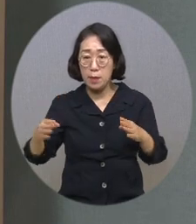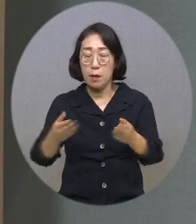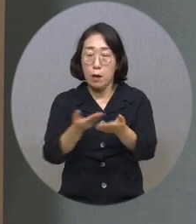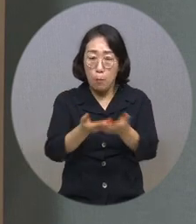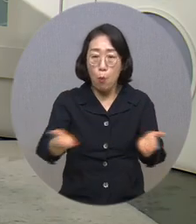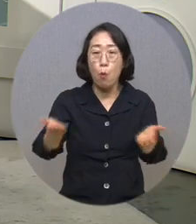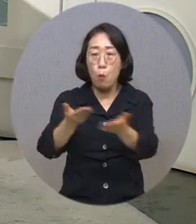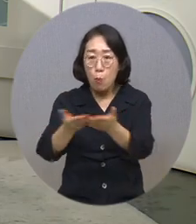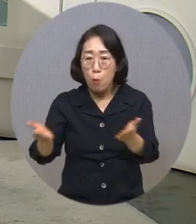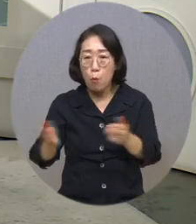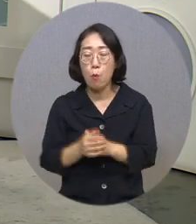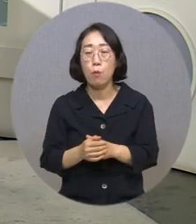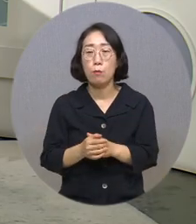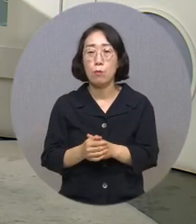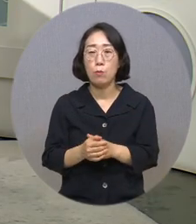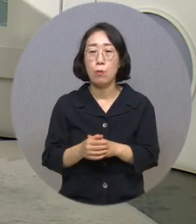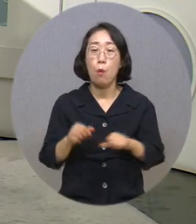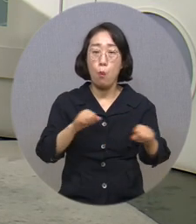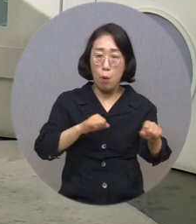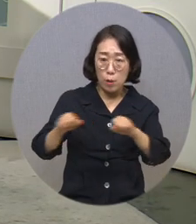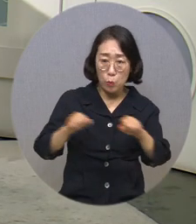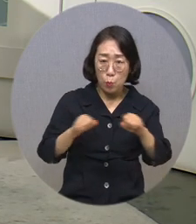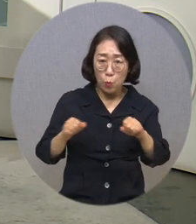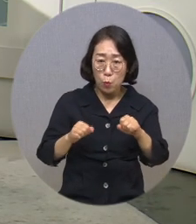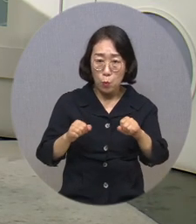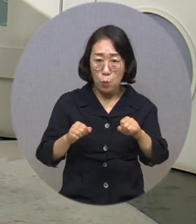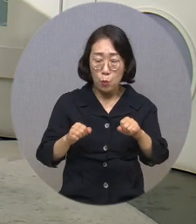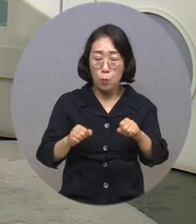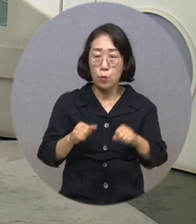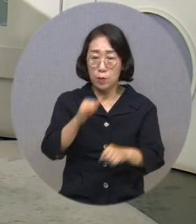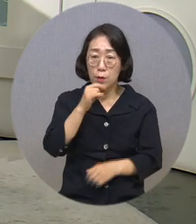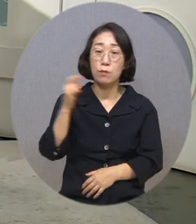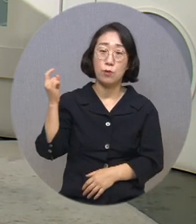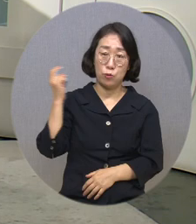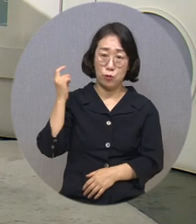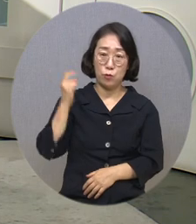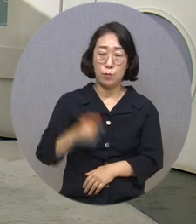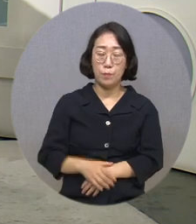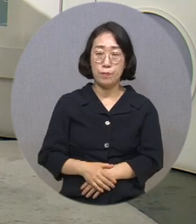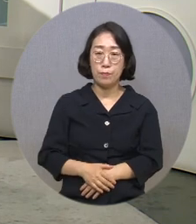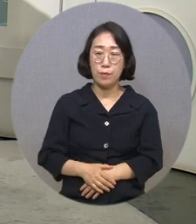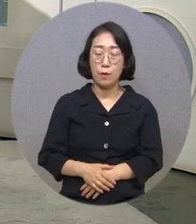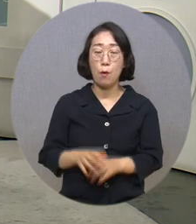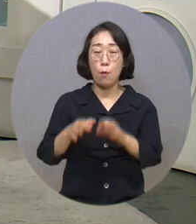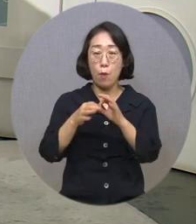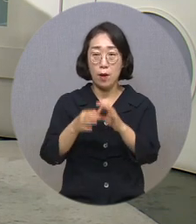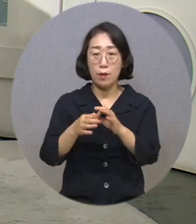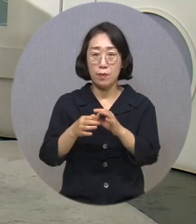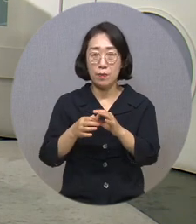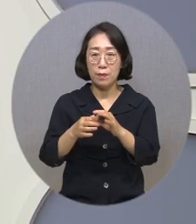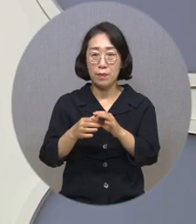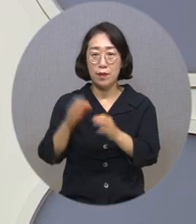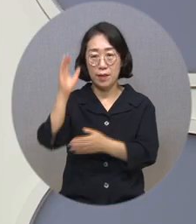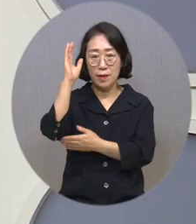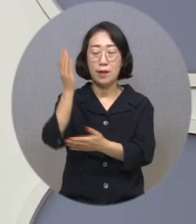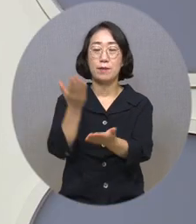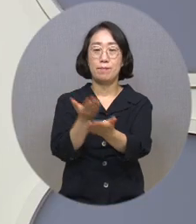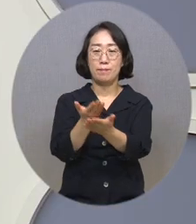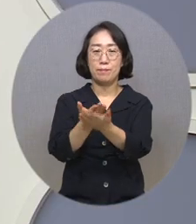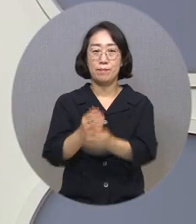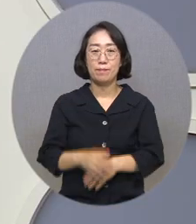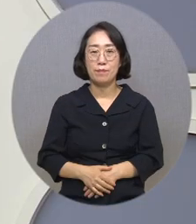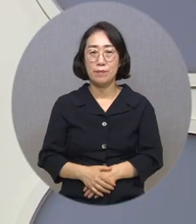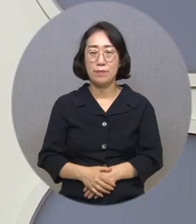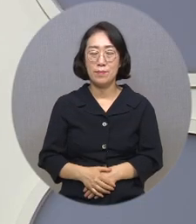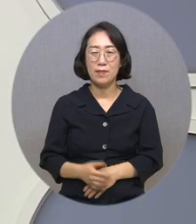나눠준다든가 이런 사업을 하고 있다는 얘기를 들었는데 거기에 대해서 좀 소개 좀 해주세요. 뭐